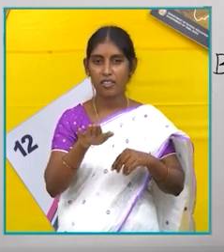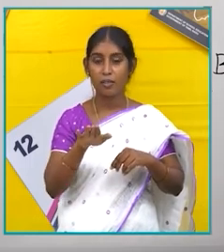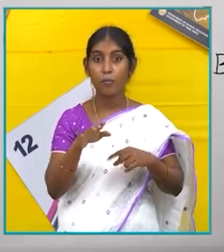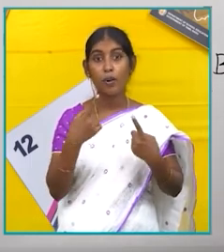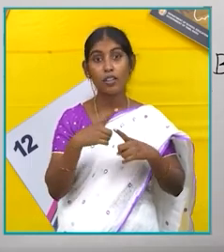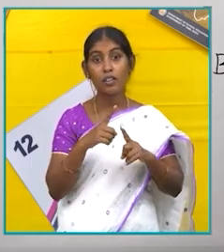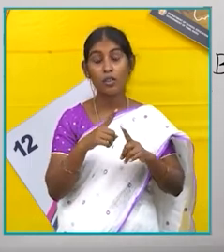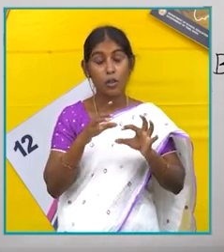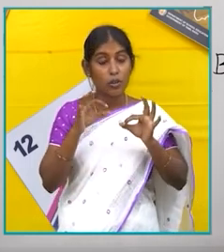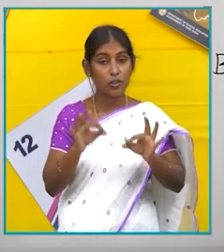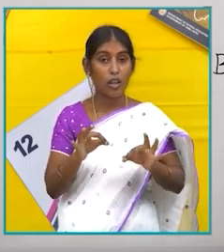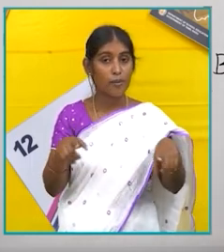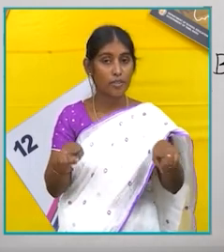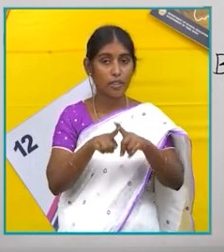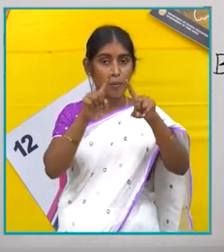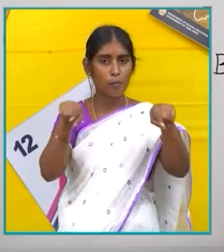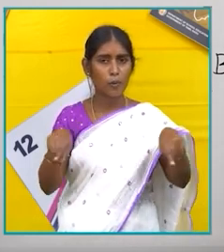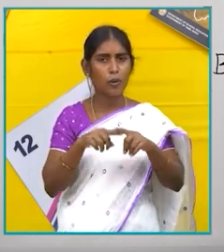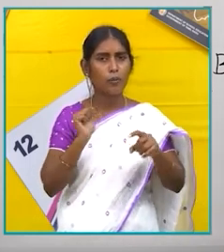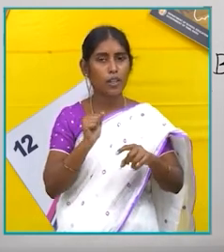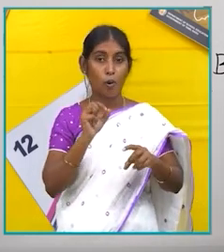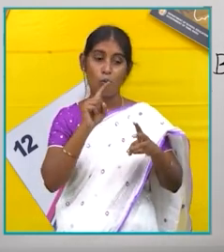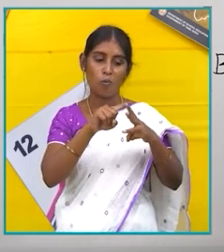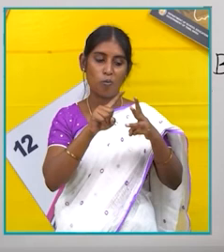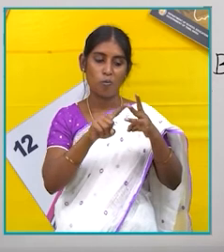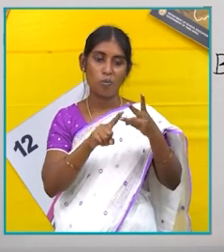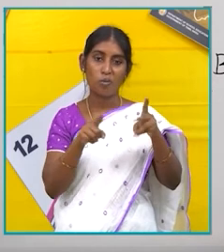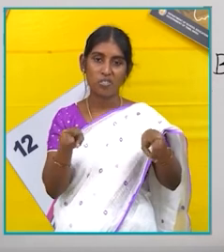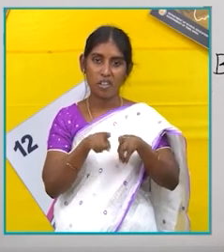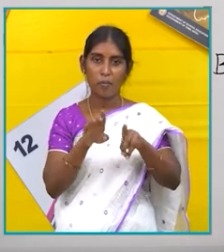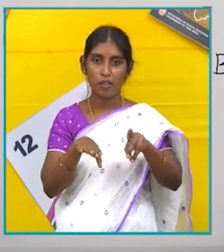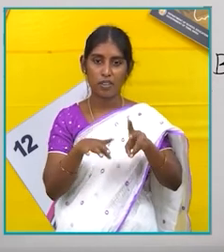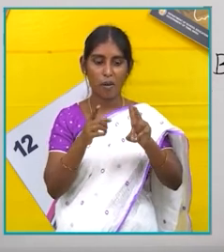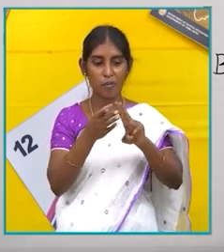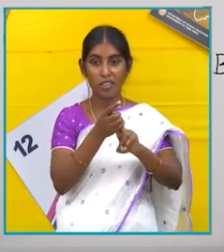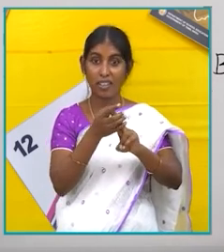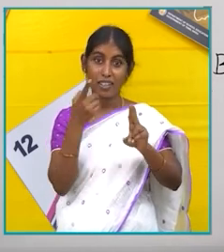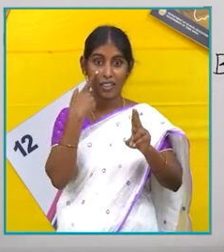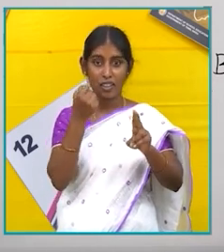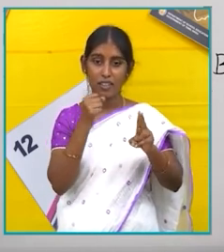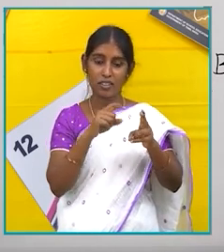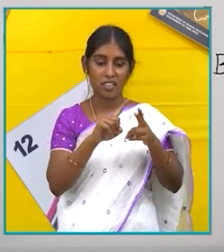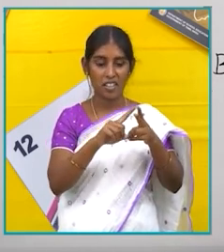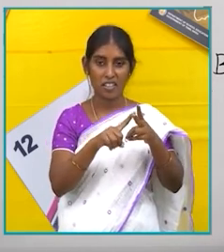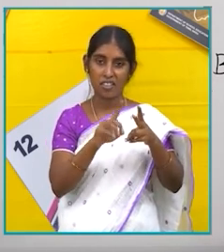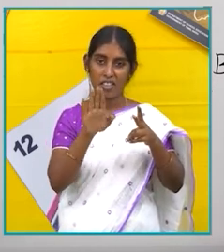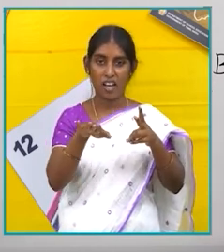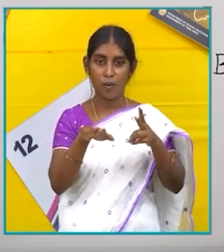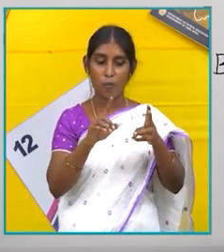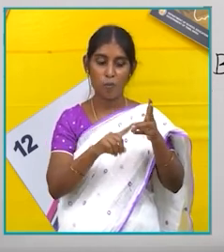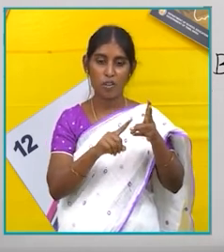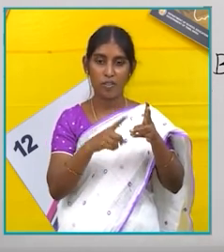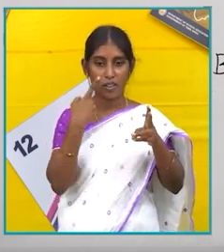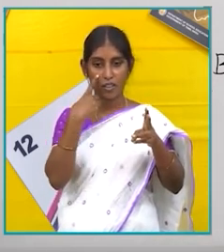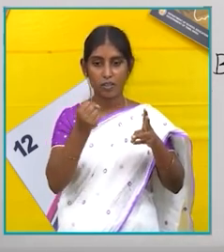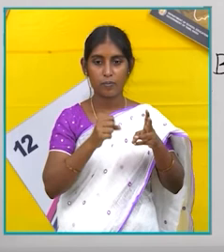கடச்சிருக்கு சர்வசம முக்கோணங்கள்னா நமக்கு மூணு வேணும் இல்லையா அப்ப இது வந்து ரெண்டே ரெண்டு தான் அவங்க கொடுத்திருக்காங்க ரெண்டே ரெண்டு தான் சமம்னு இருக்கு சோ